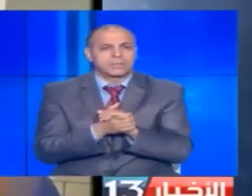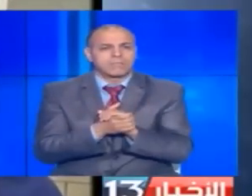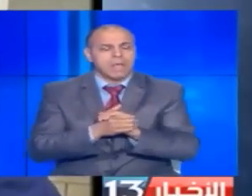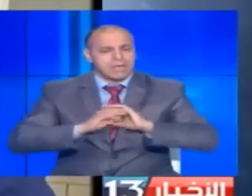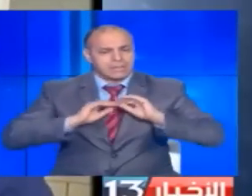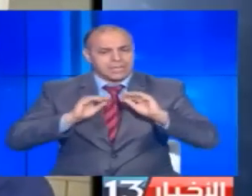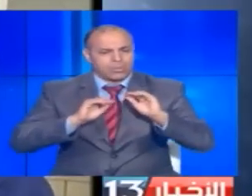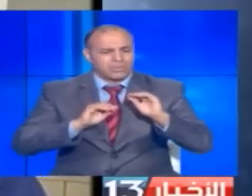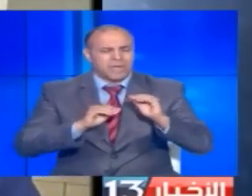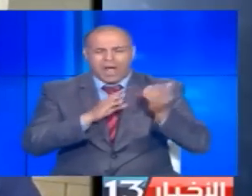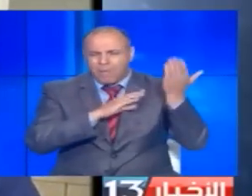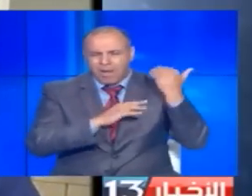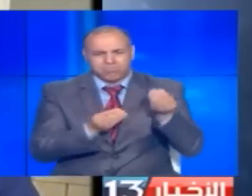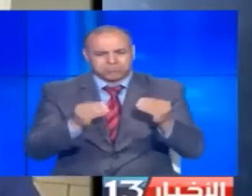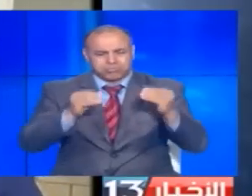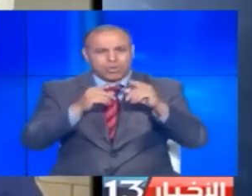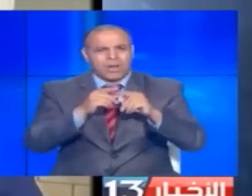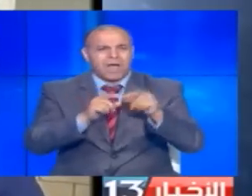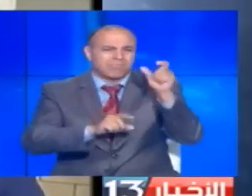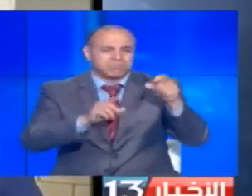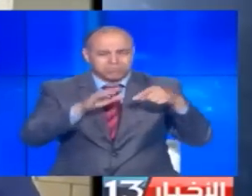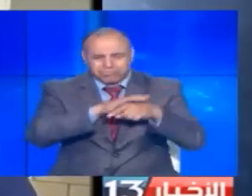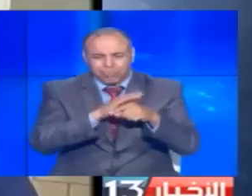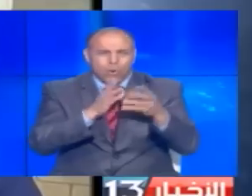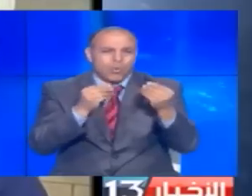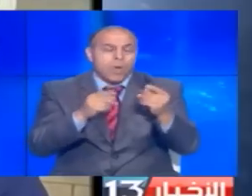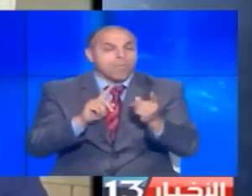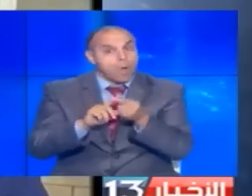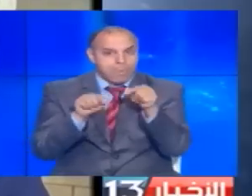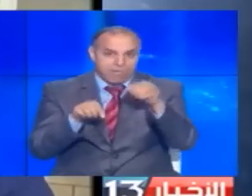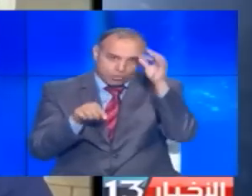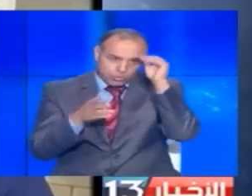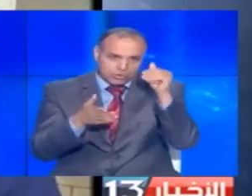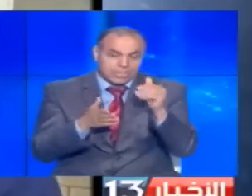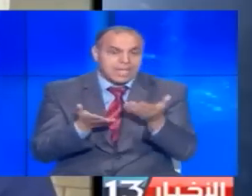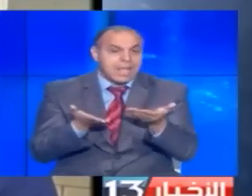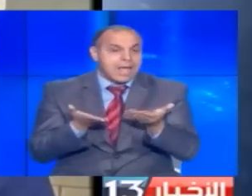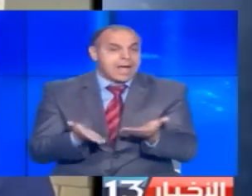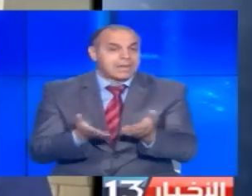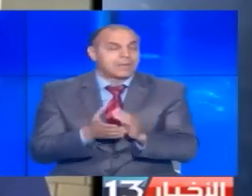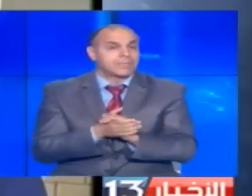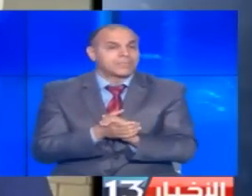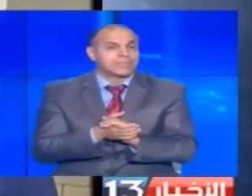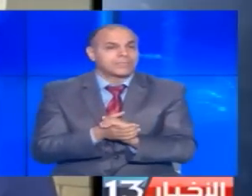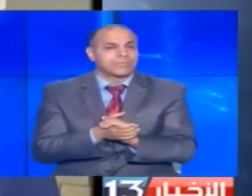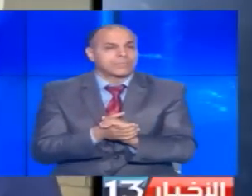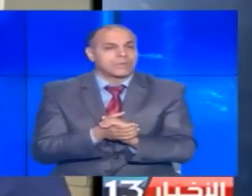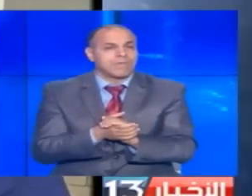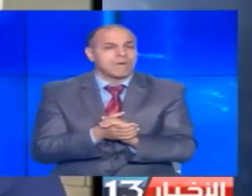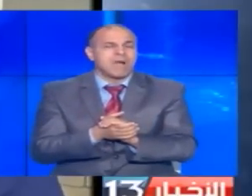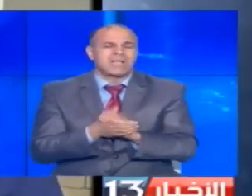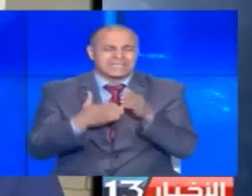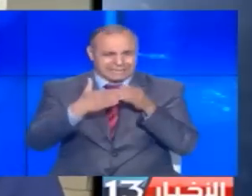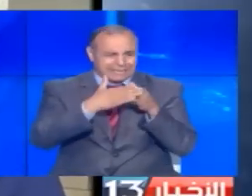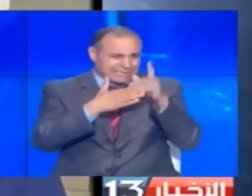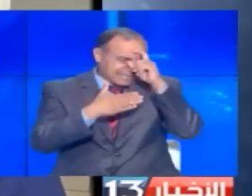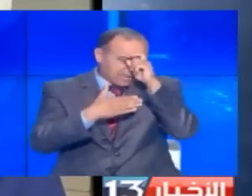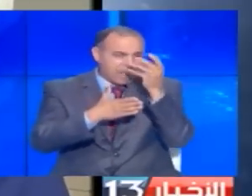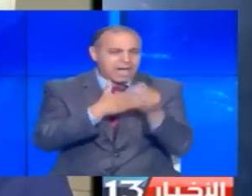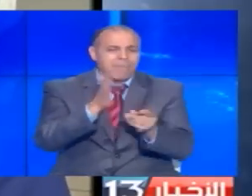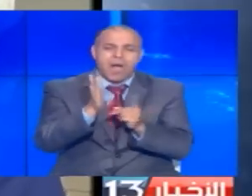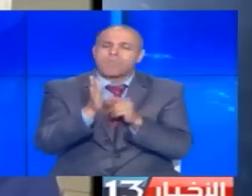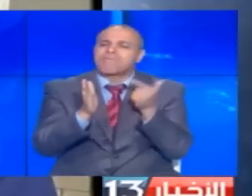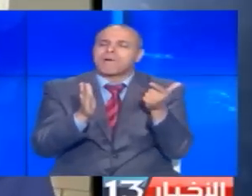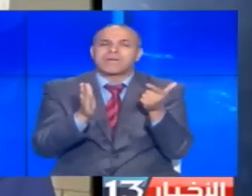تكوين تراكمي، لأن مسألة الهجرة واللجوء مسألة مهمة في تونس في ظل معيقات من بينها غياب